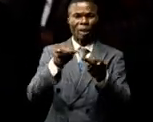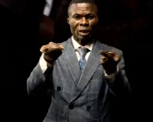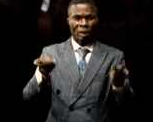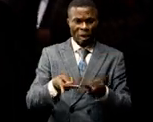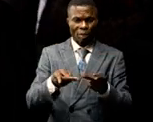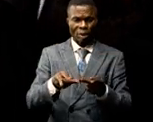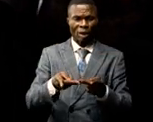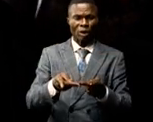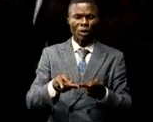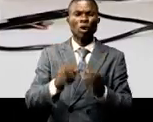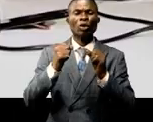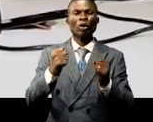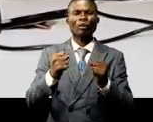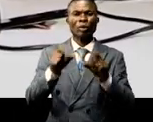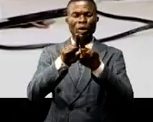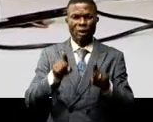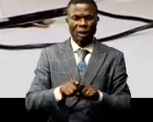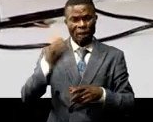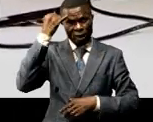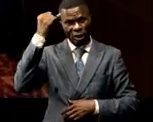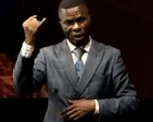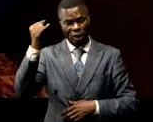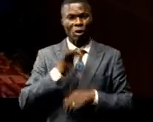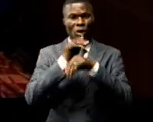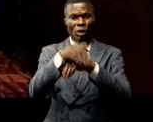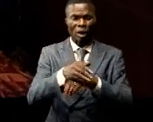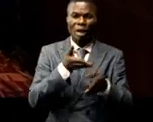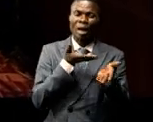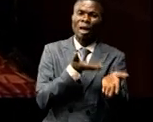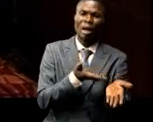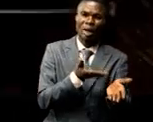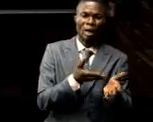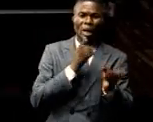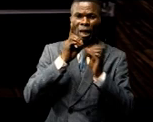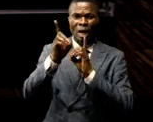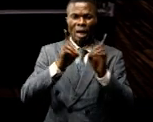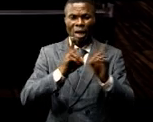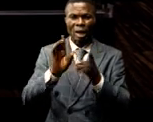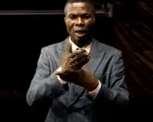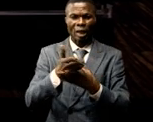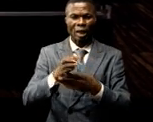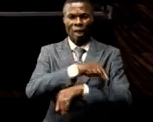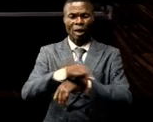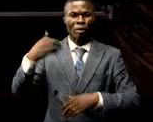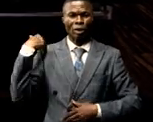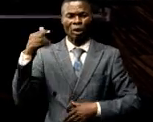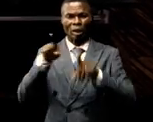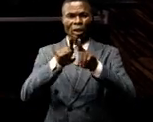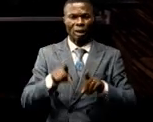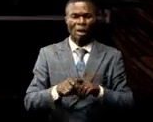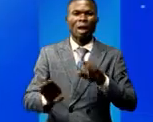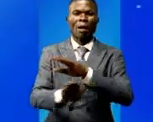convergence des forces et tendances qui s'engage à favoriser un dialogue entre les institutions et la